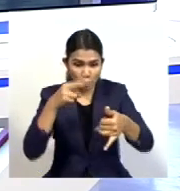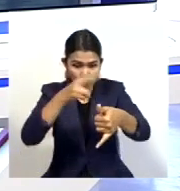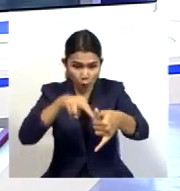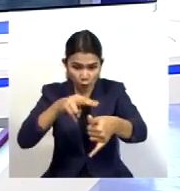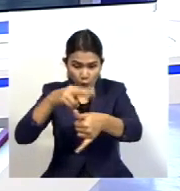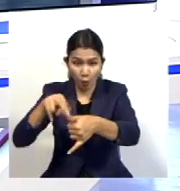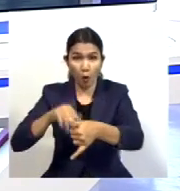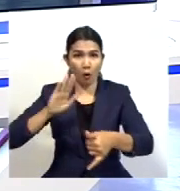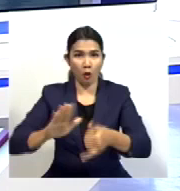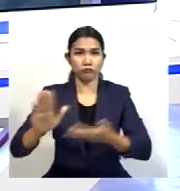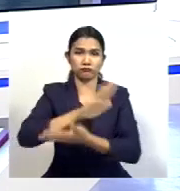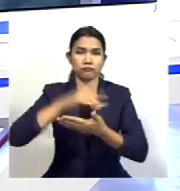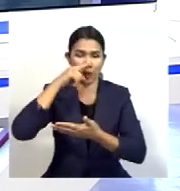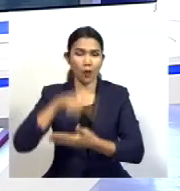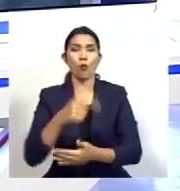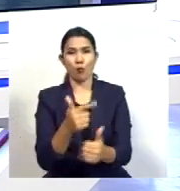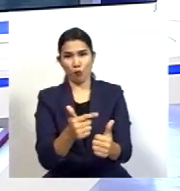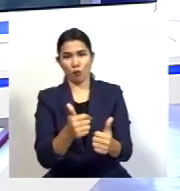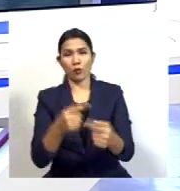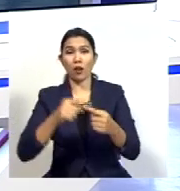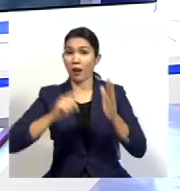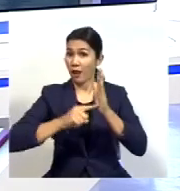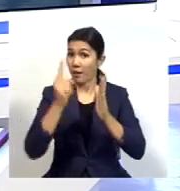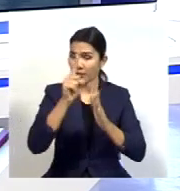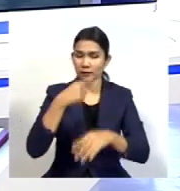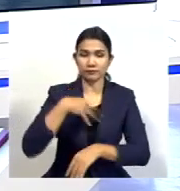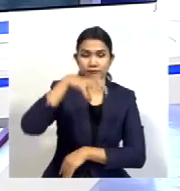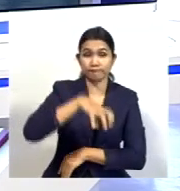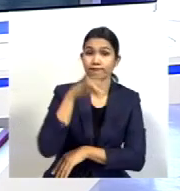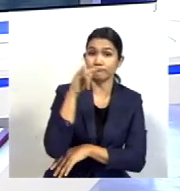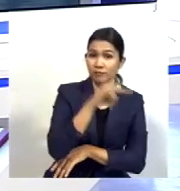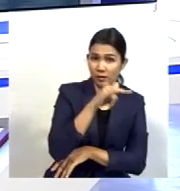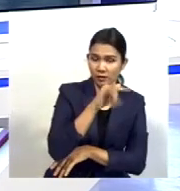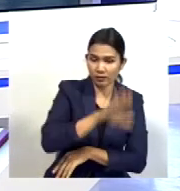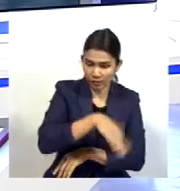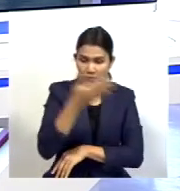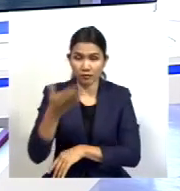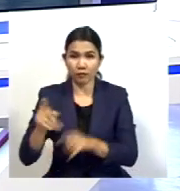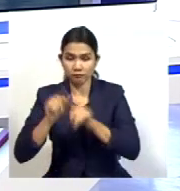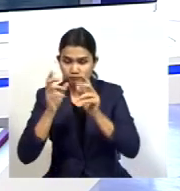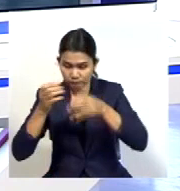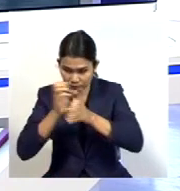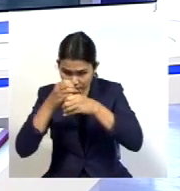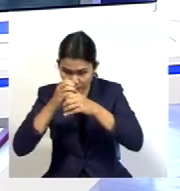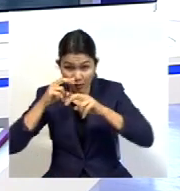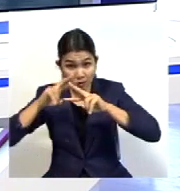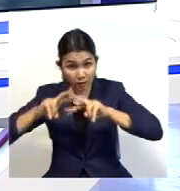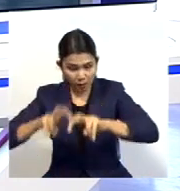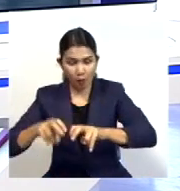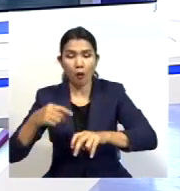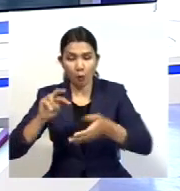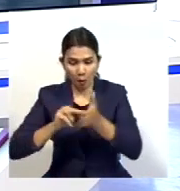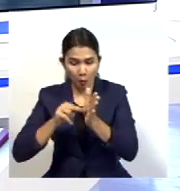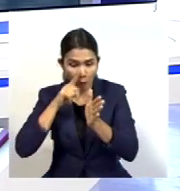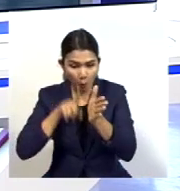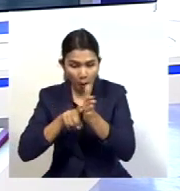ามีประสิทธิภาพเริ่มตั้งแต่จุดที่สนามบินรวมถึงเรื่องของการตรวจในห้องแลบด้วยนะคะสามารถที่จะตรวจพบไวรั